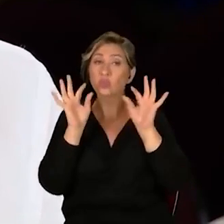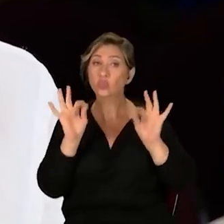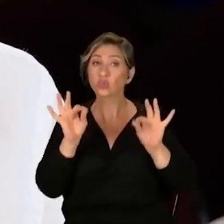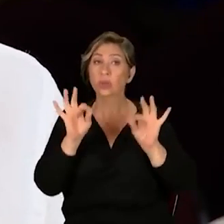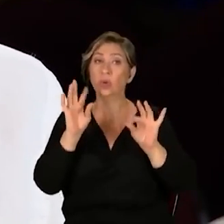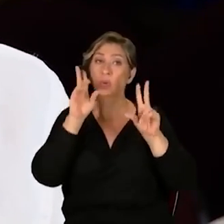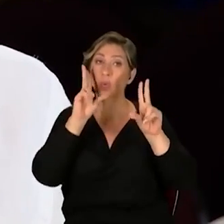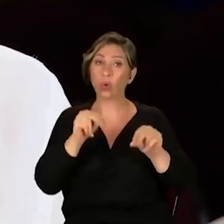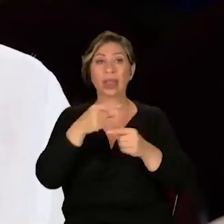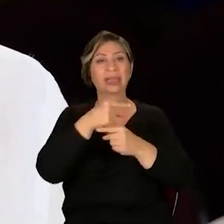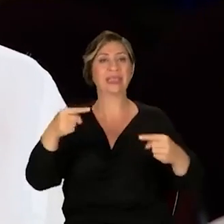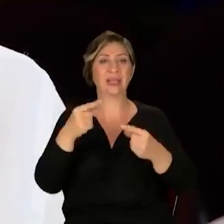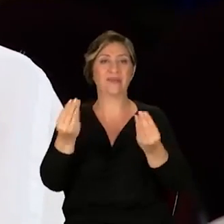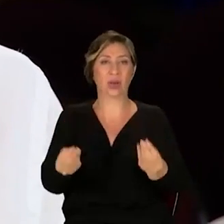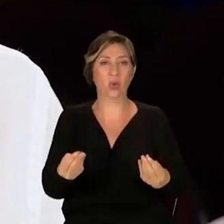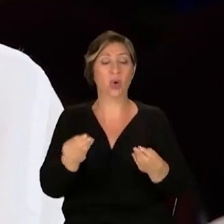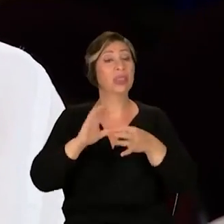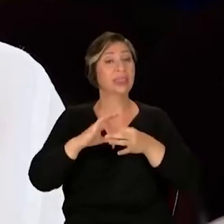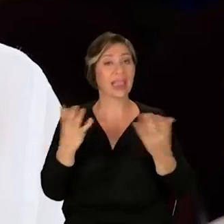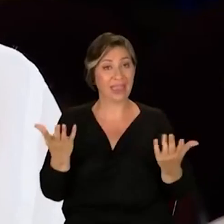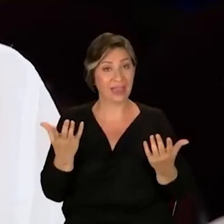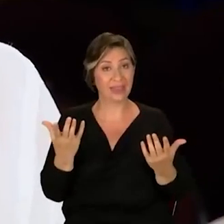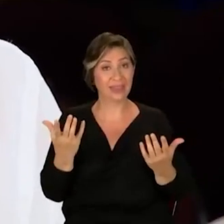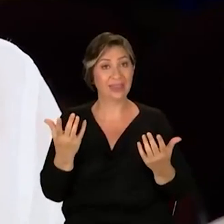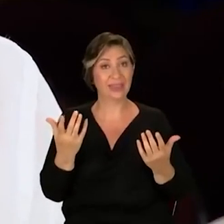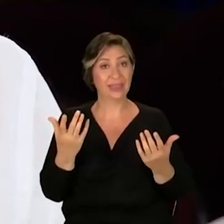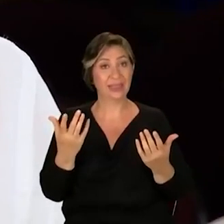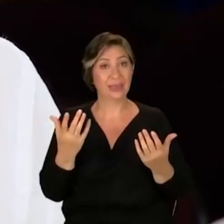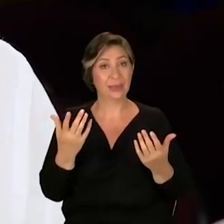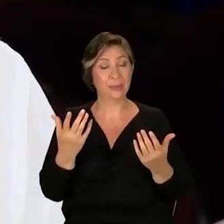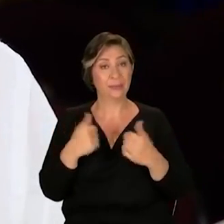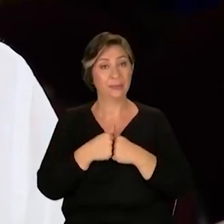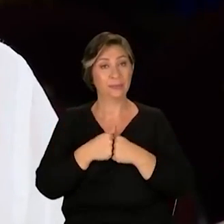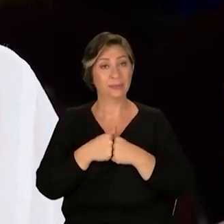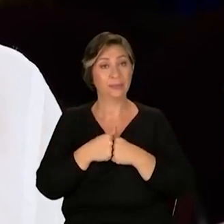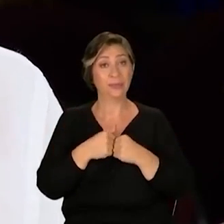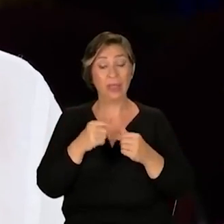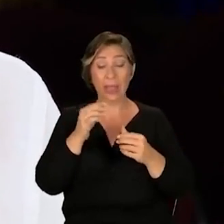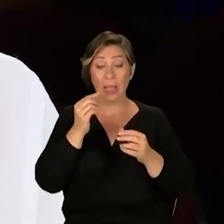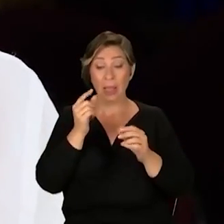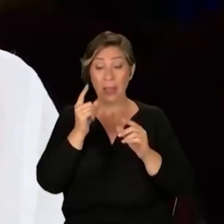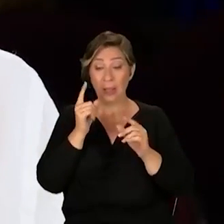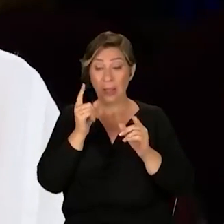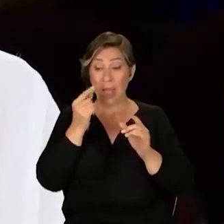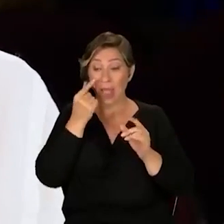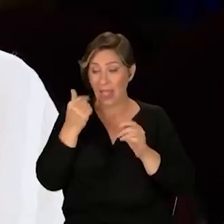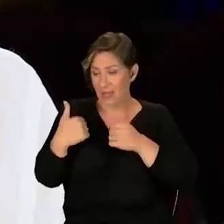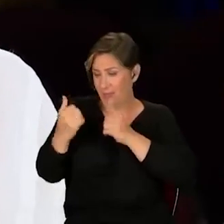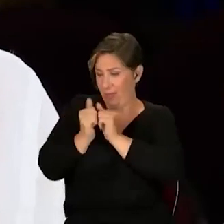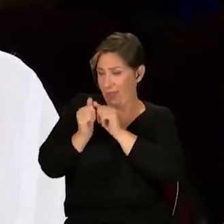mutlaka uykuyu negatif etkiliyor. Çünkü işte bizim birebir uyandırmasa da